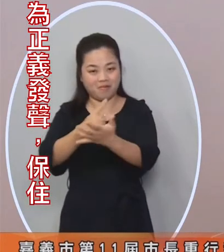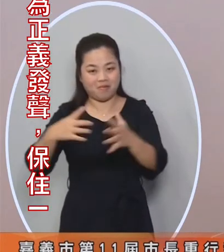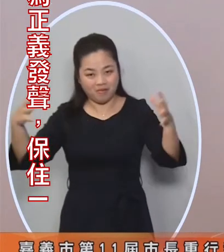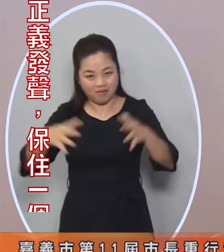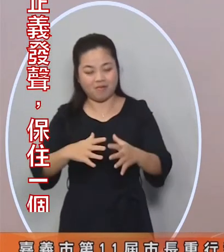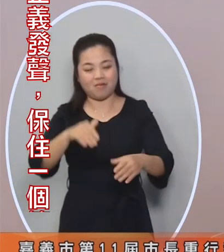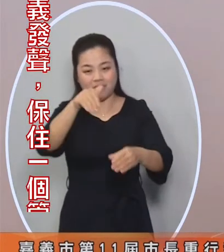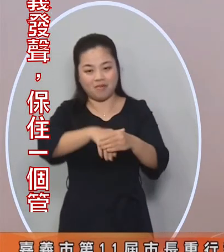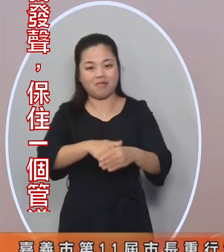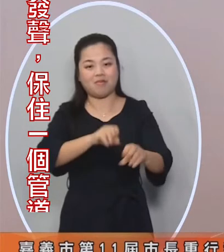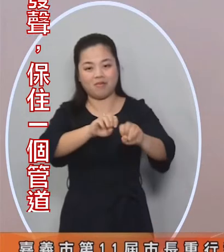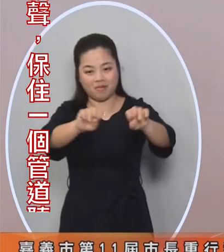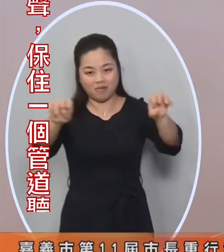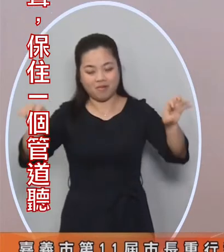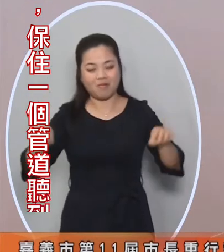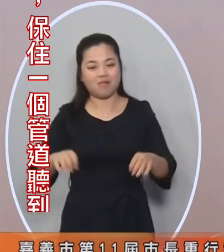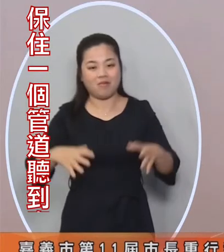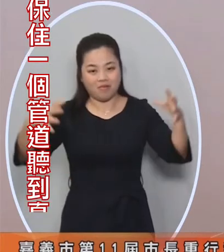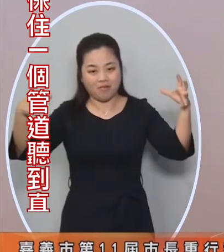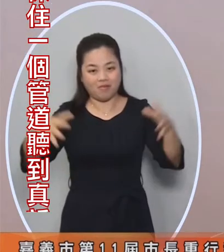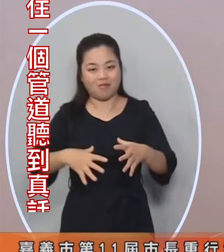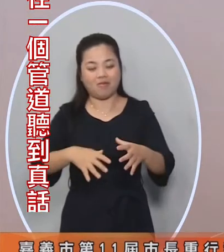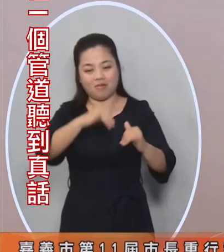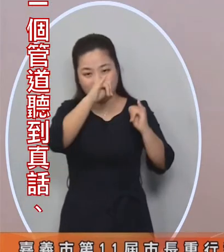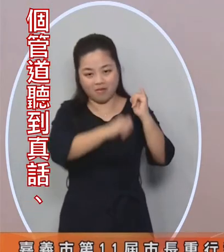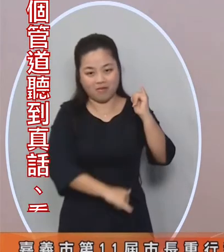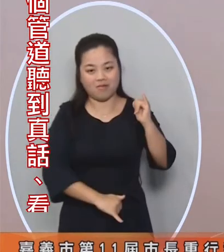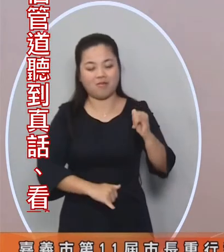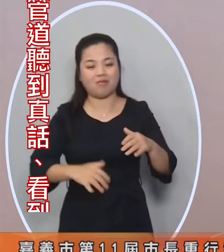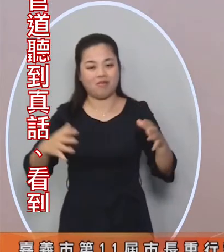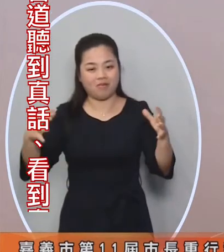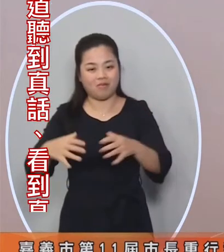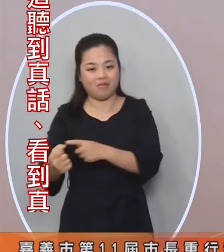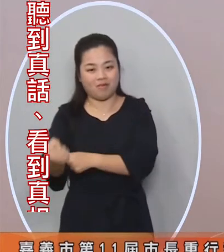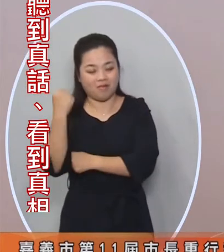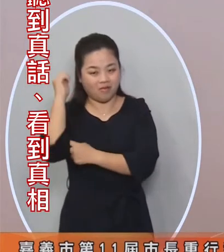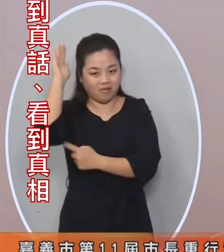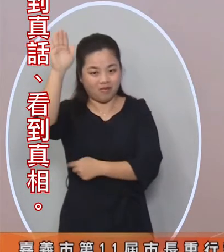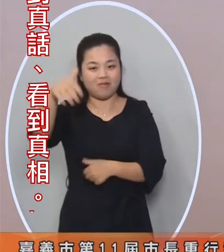票，告诉大家共同写历史，做伙。